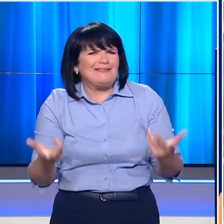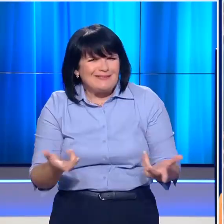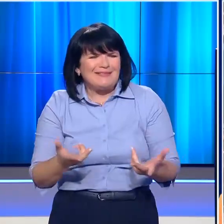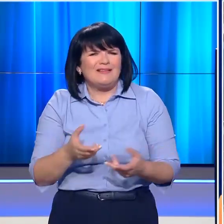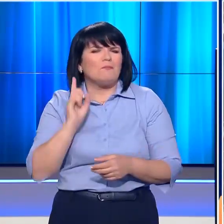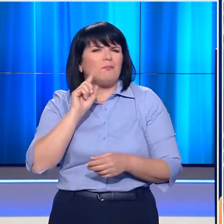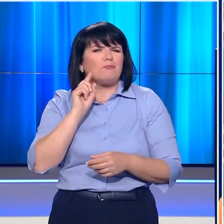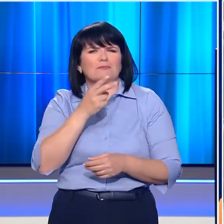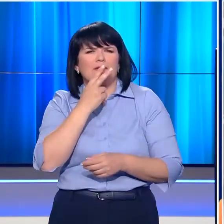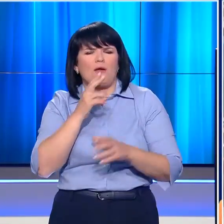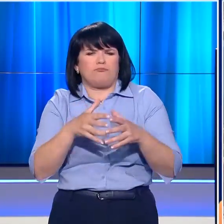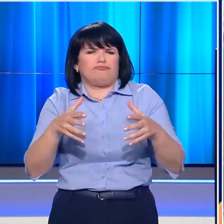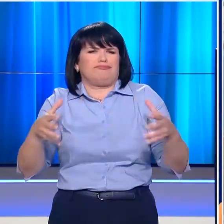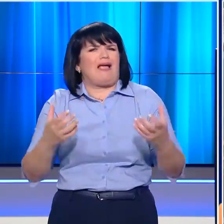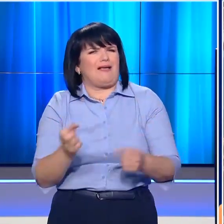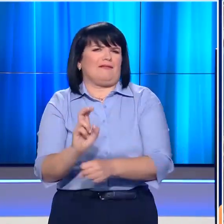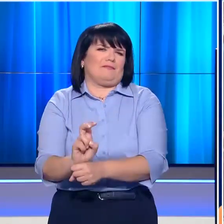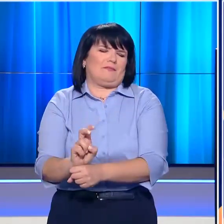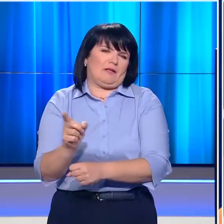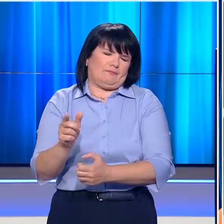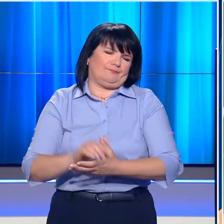ποσότητα παράνομων τσιγάρων.